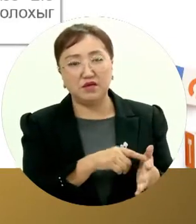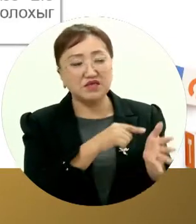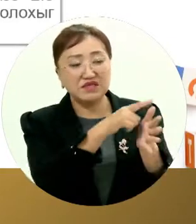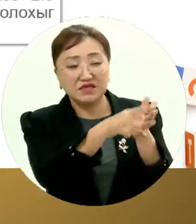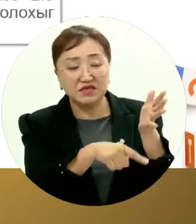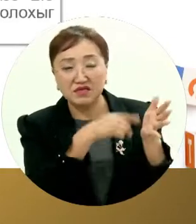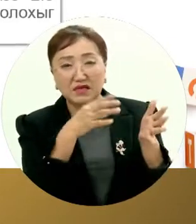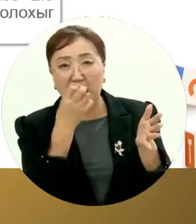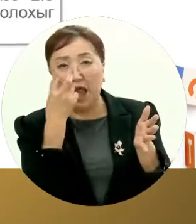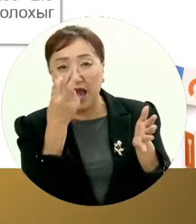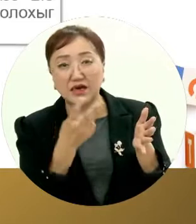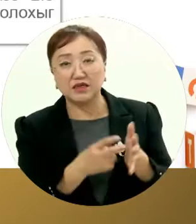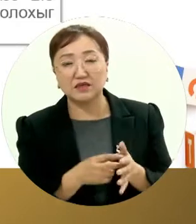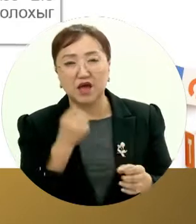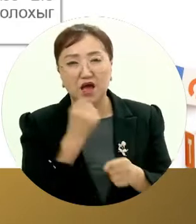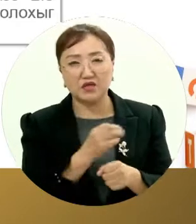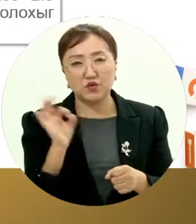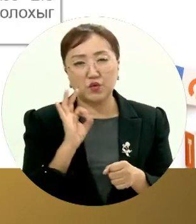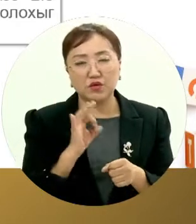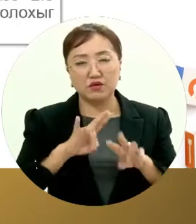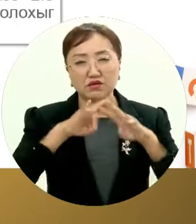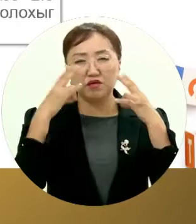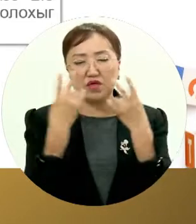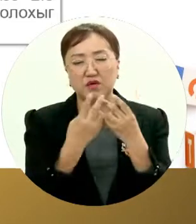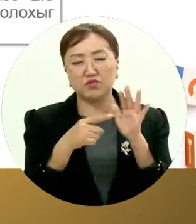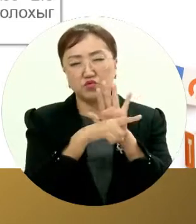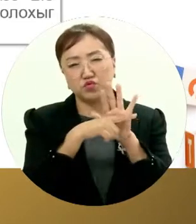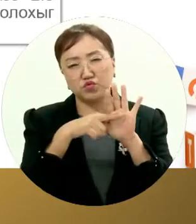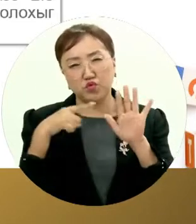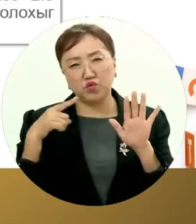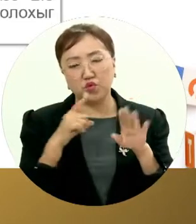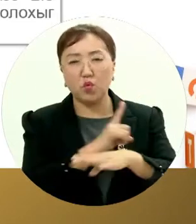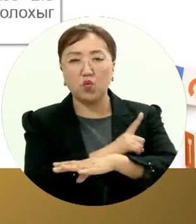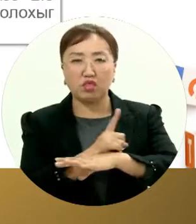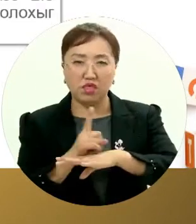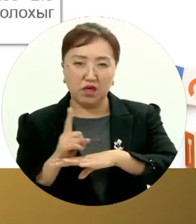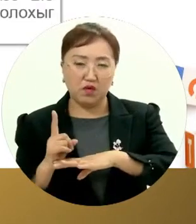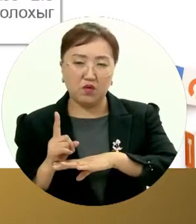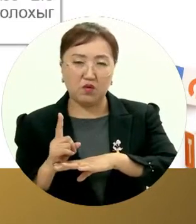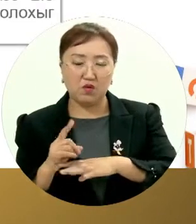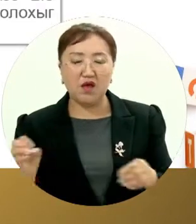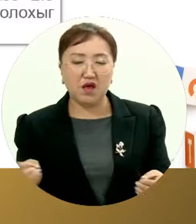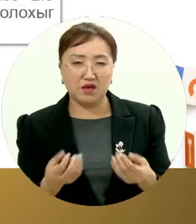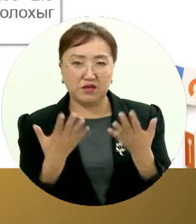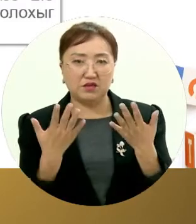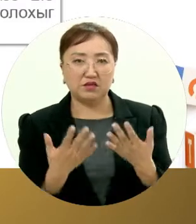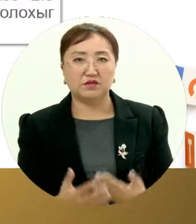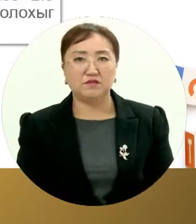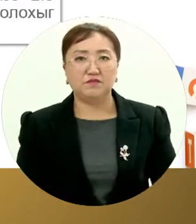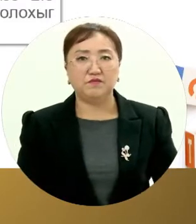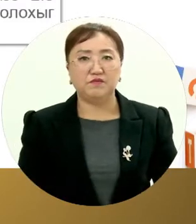харахад ажилгүйдэл нь бол нийгэмд маш их сөрөг үр давар авчирдаг юм байна гэдэг нь бол харагдаж